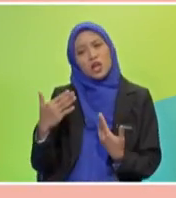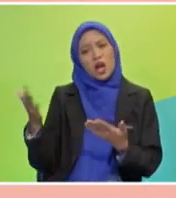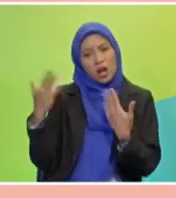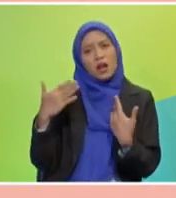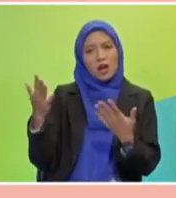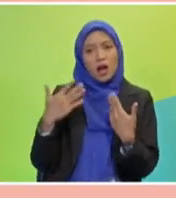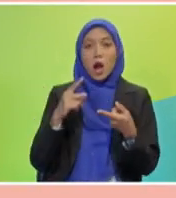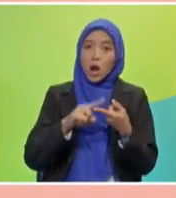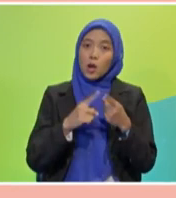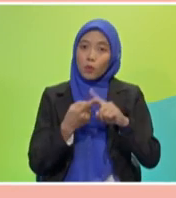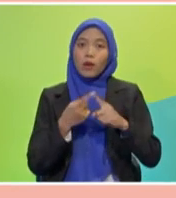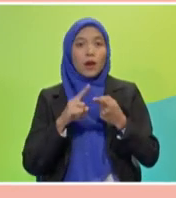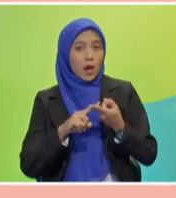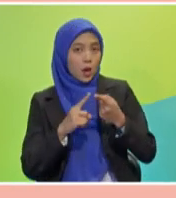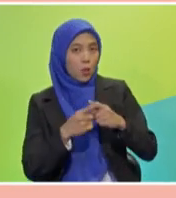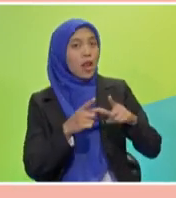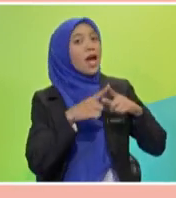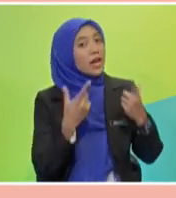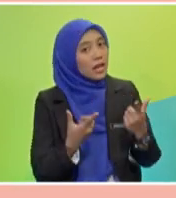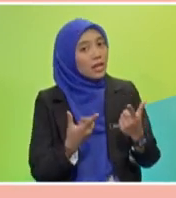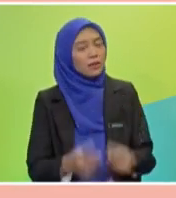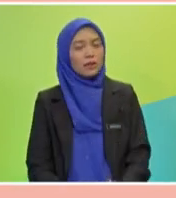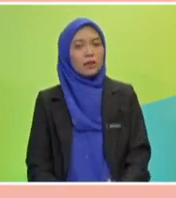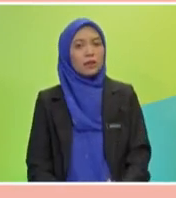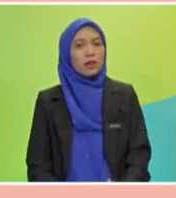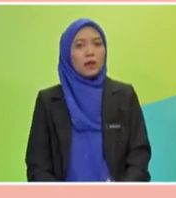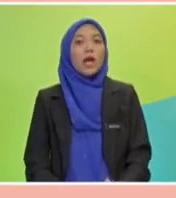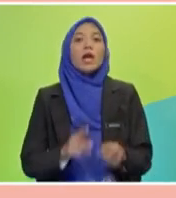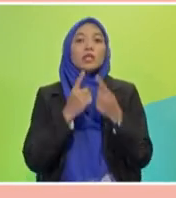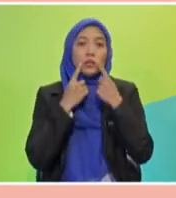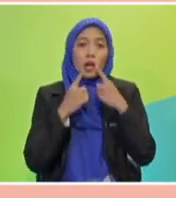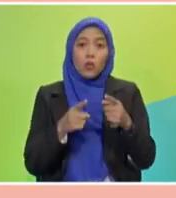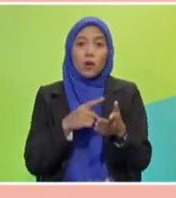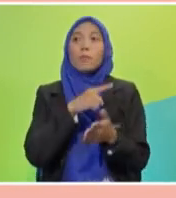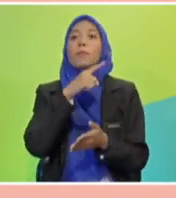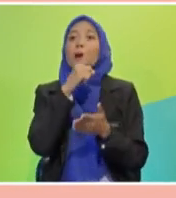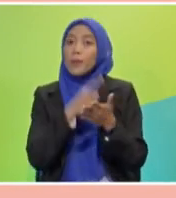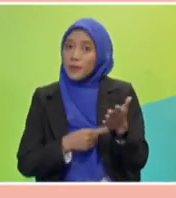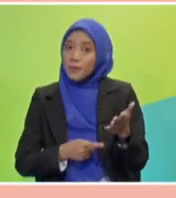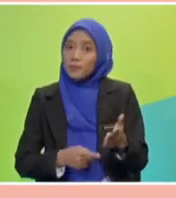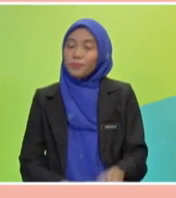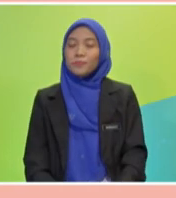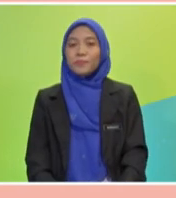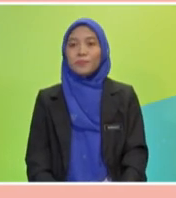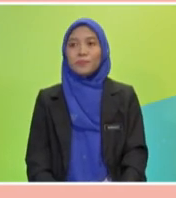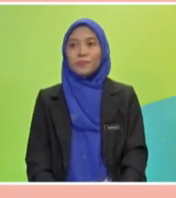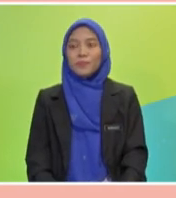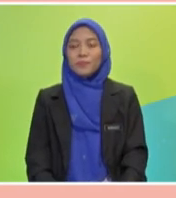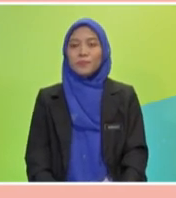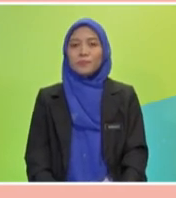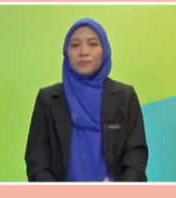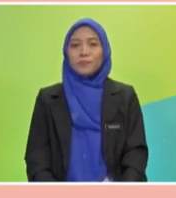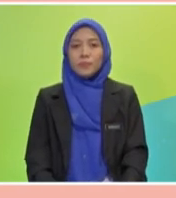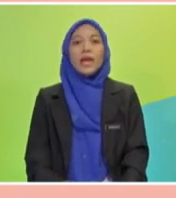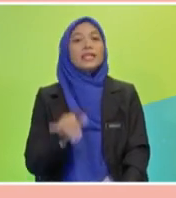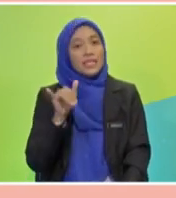yang lain." Apa respons Cassandra? Amira, nak baca lagi ayat tu? Boleh, cikgu. Respons Cassandra,